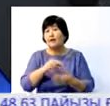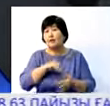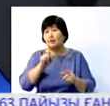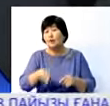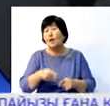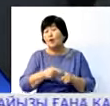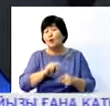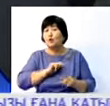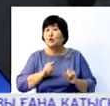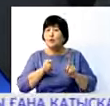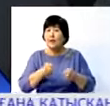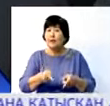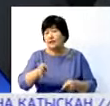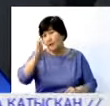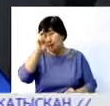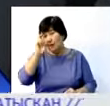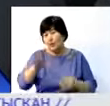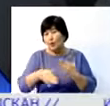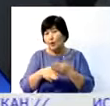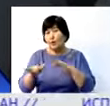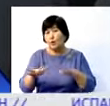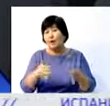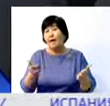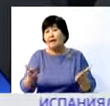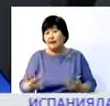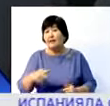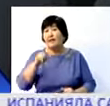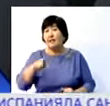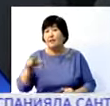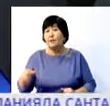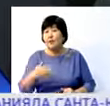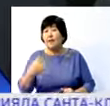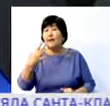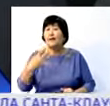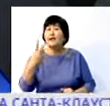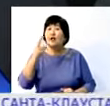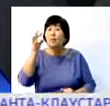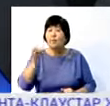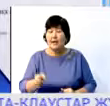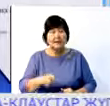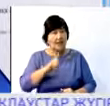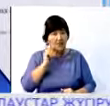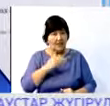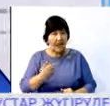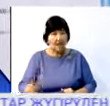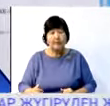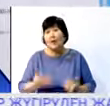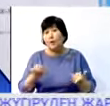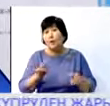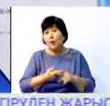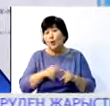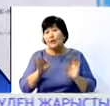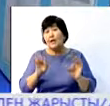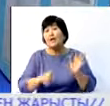осы жұмысқа орналасқан мемлекеттік қолдау шараларына тартылған азаматтардың 42% жастар. Міне осында